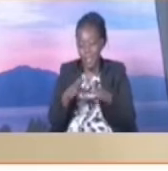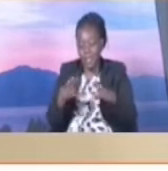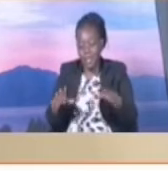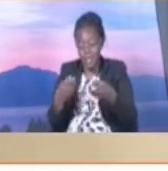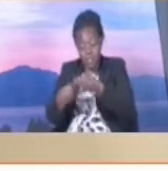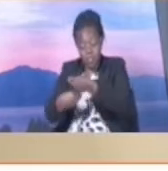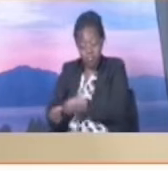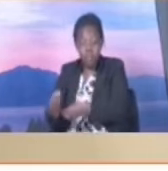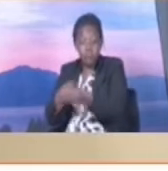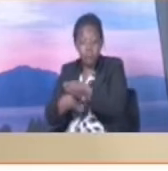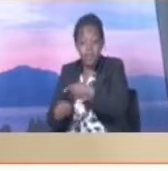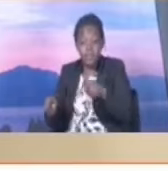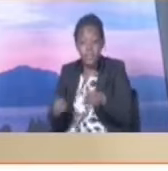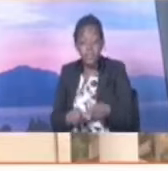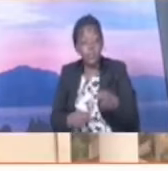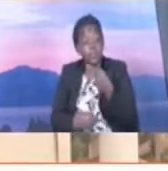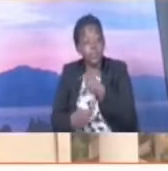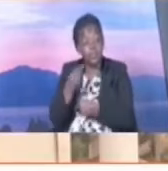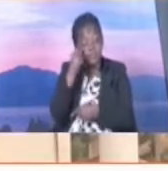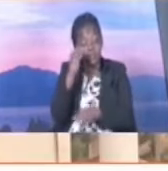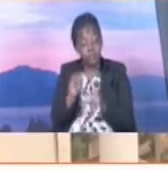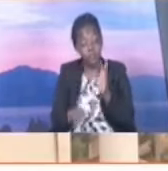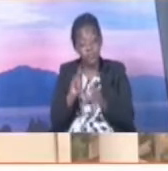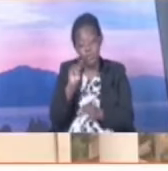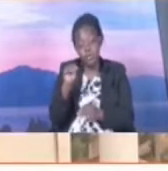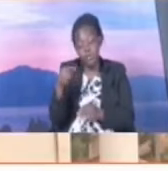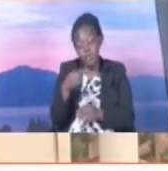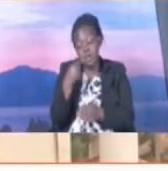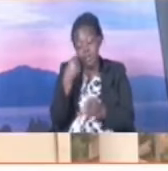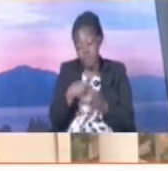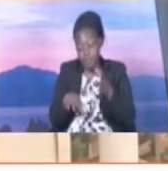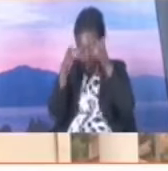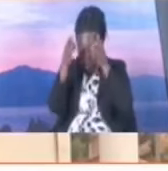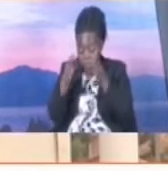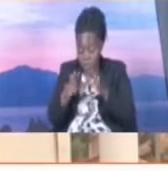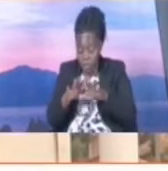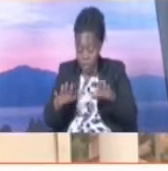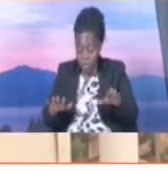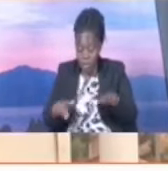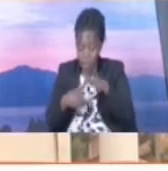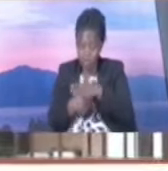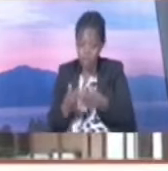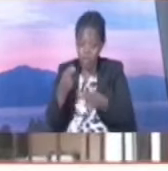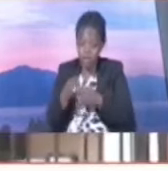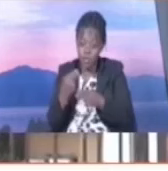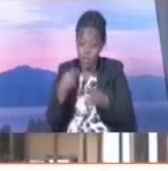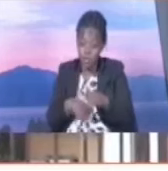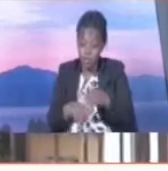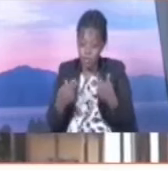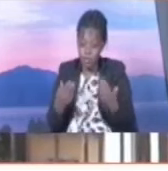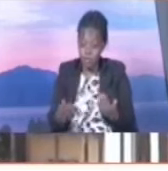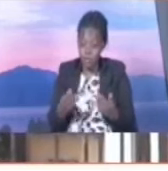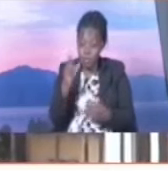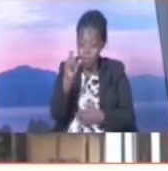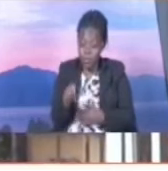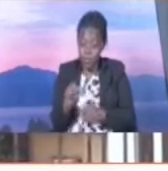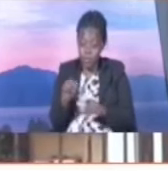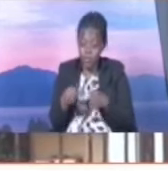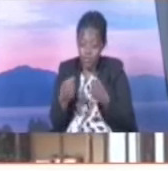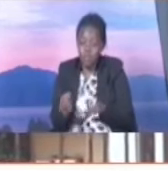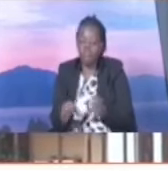litundibwa era lw'omwa gwe tusanze ku ofiisi y'emmi nga agambye nti basalawo ettaka ly'ebika libeera emmanya g'abayima ng'omuntu omutasobola